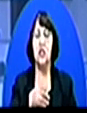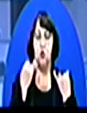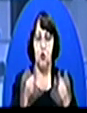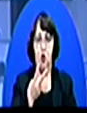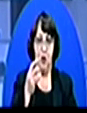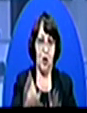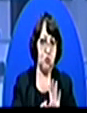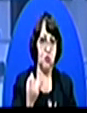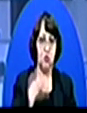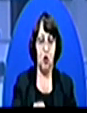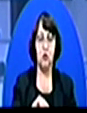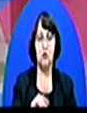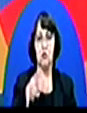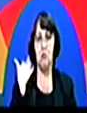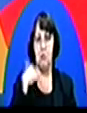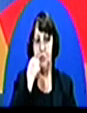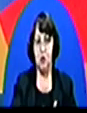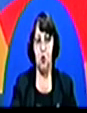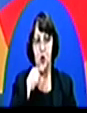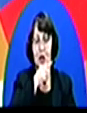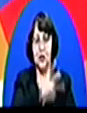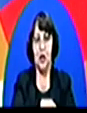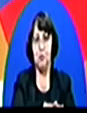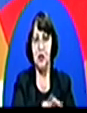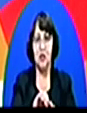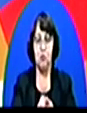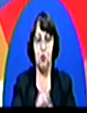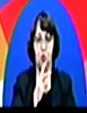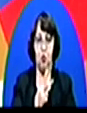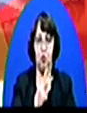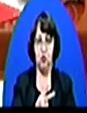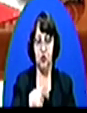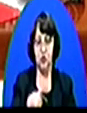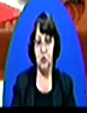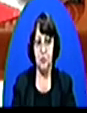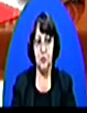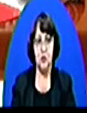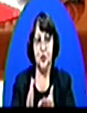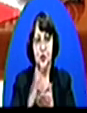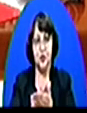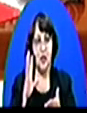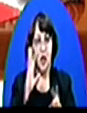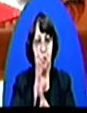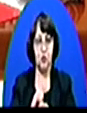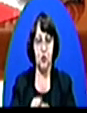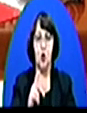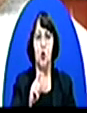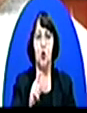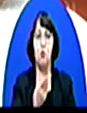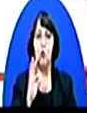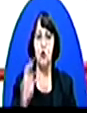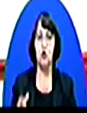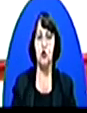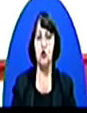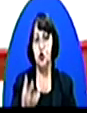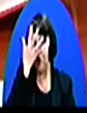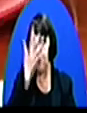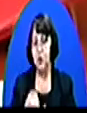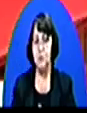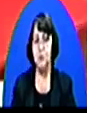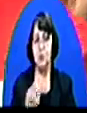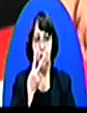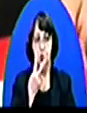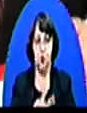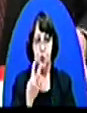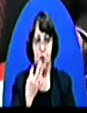баталсан улаан цагаан нийгэмлэгийн эргэцүүлэн байдлын тухай хуулийн шинжилсэн найруулгаар энэ нийгэмлэг хүмүүлийн чиглэлээр төрөлдөөн нэмэлт хүч болж ажиллах эргэцүүлэн